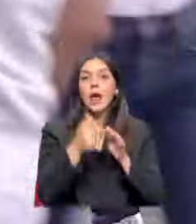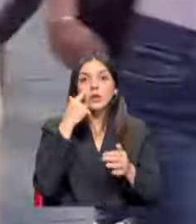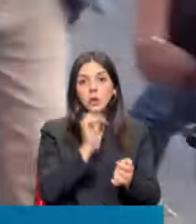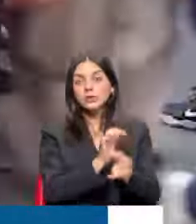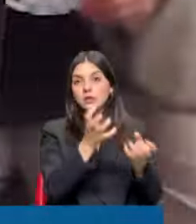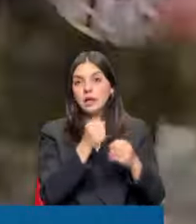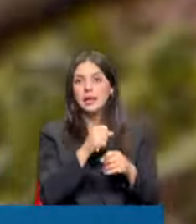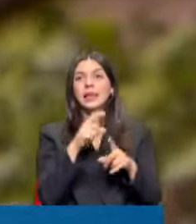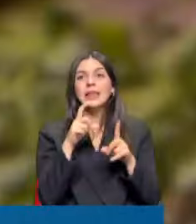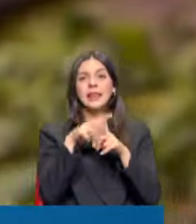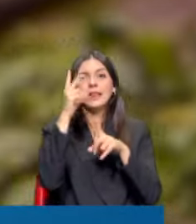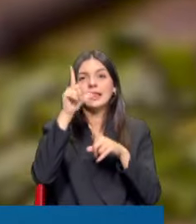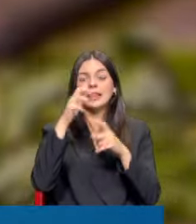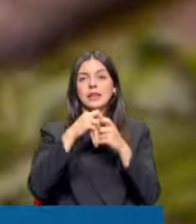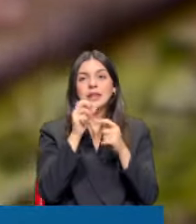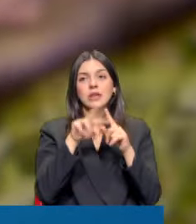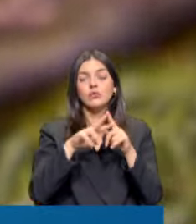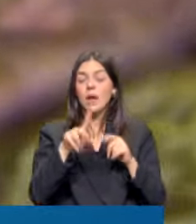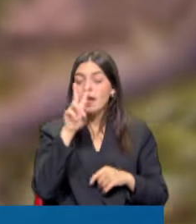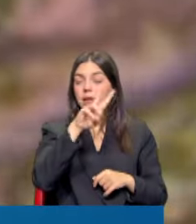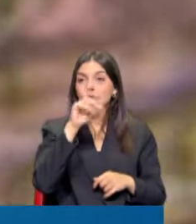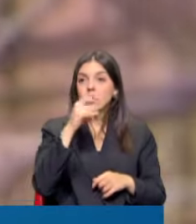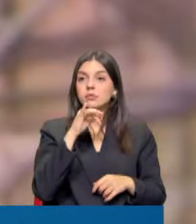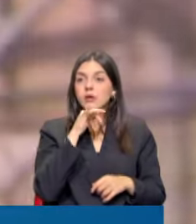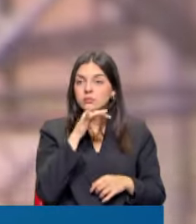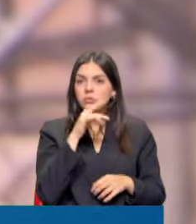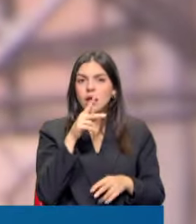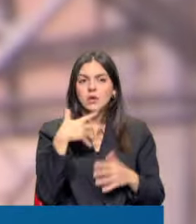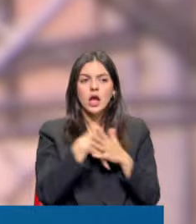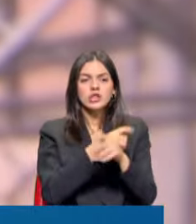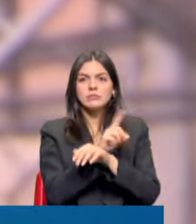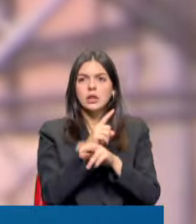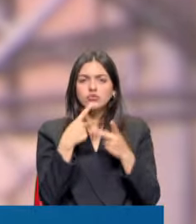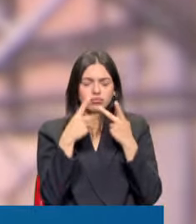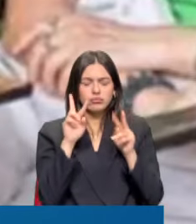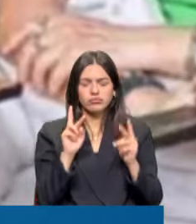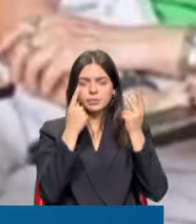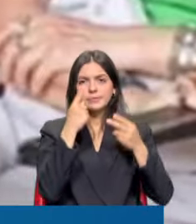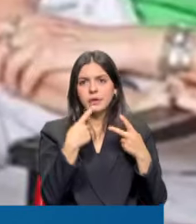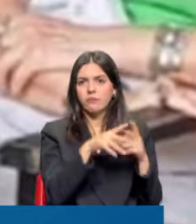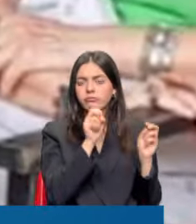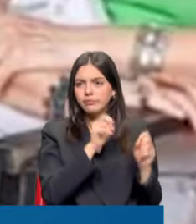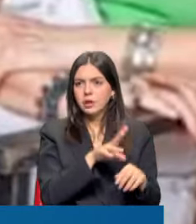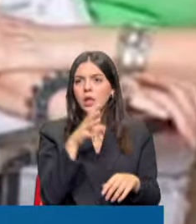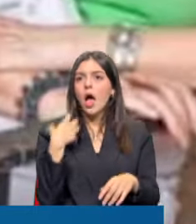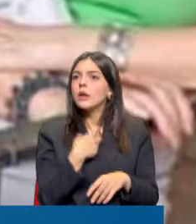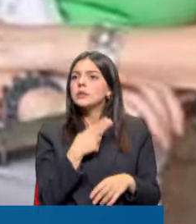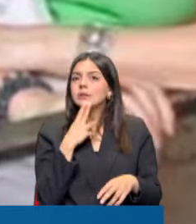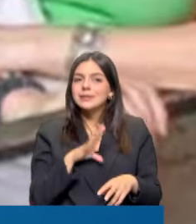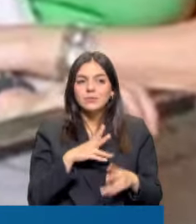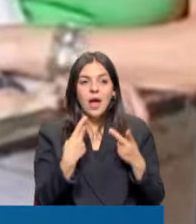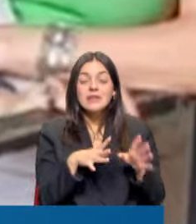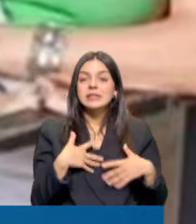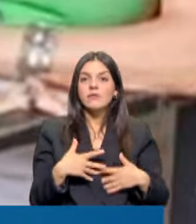Dilruba Kayserlioğlu 29 Ağustos akşam saatlerinde sürpriz bir şekilde tahliye edildi. Annesi kızının tahliyesine sevindi ama